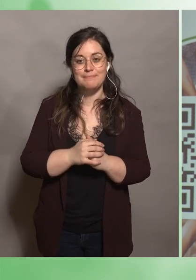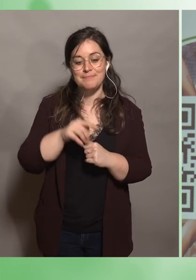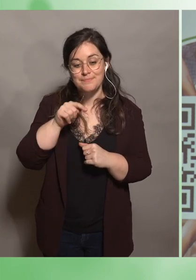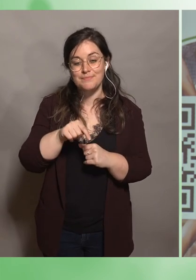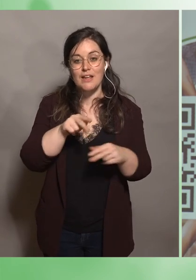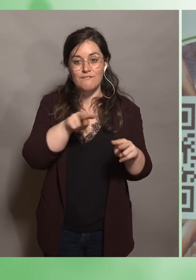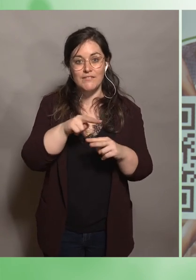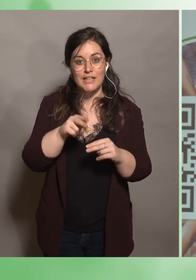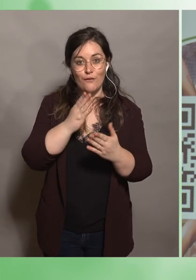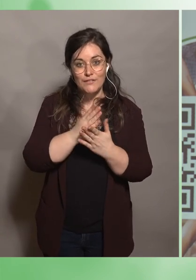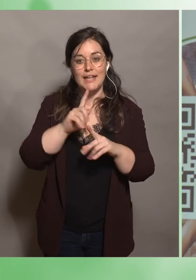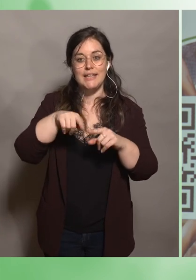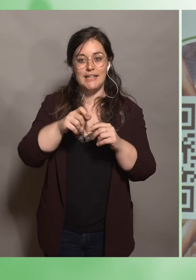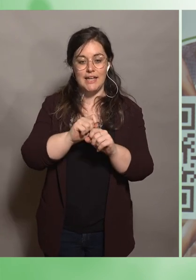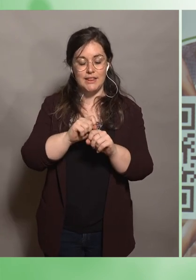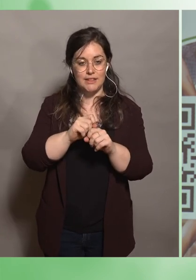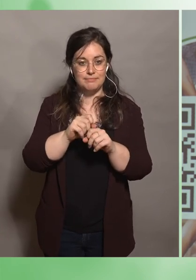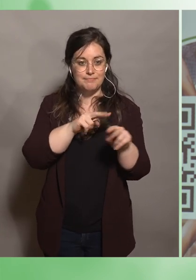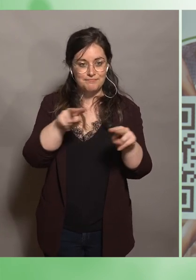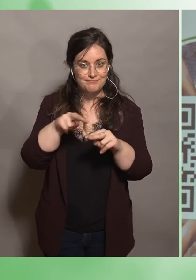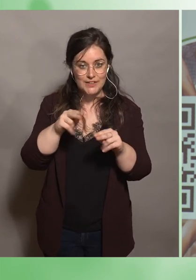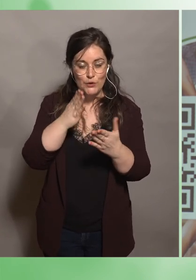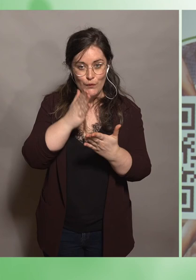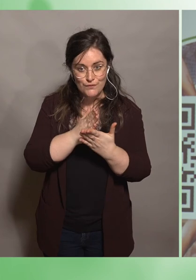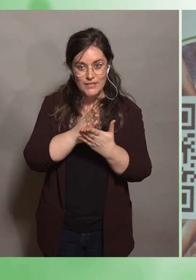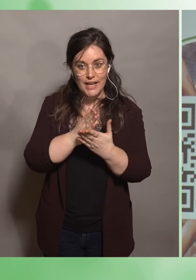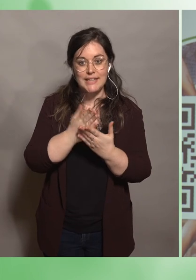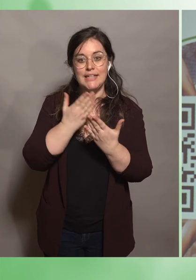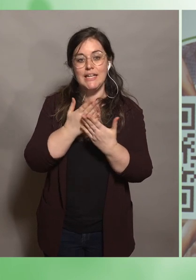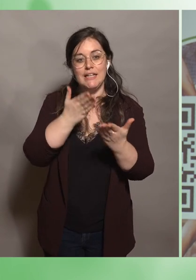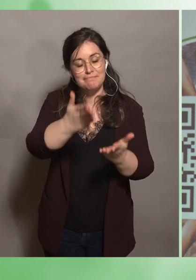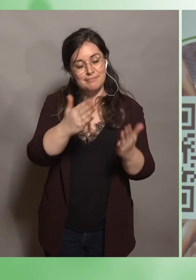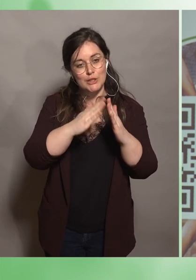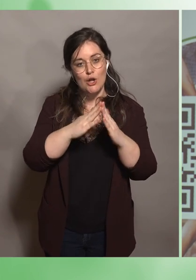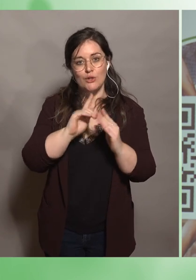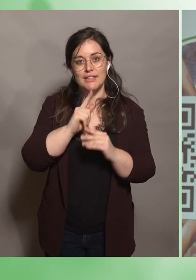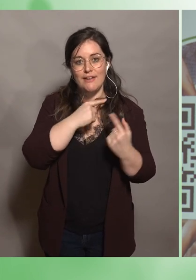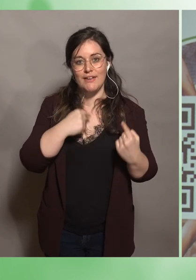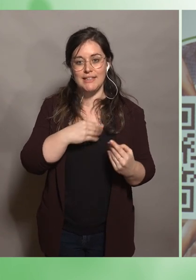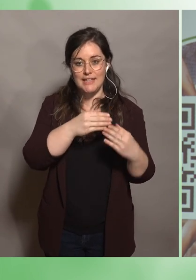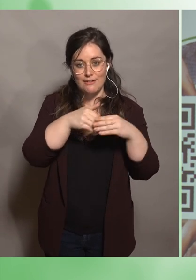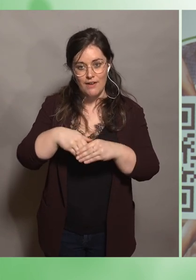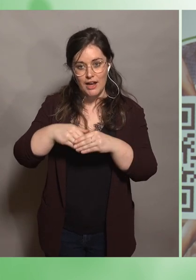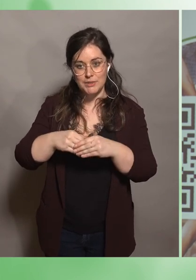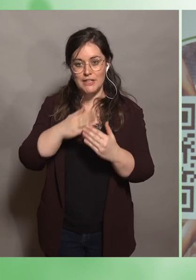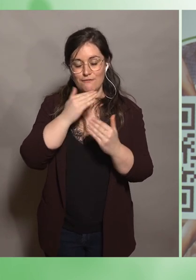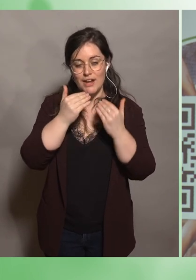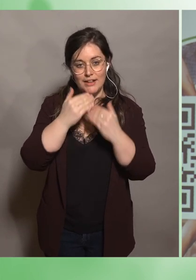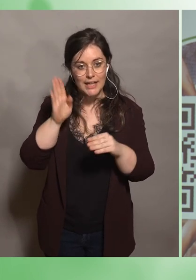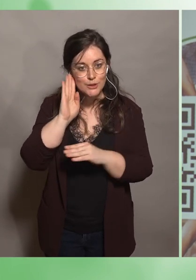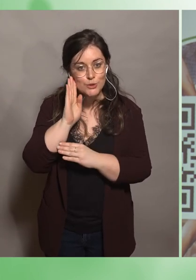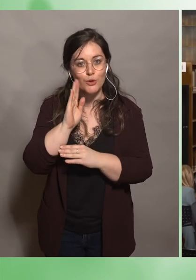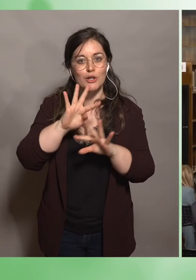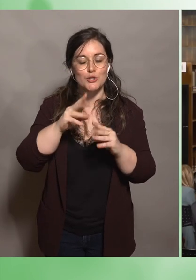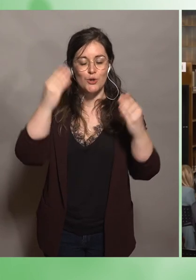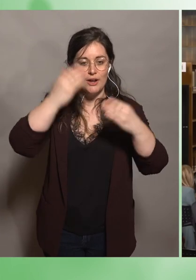Hymne, wird dann auch der Livestream abgeschaltet. Also darf ich mich jetzt schon an dieser Stelle von Ihnen zu Hause ganz herzlich verabschieden. Vielen Dank fürs Zuhören und noch